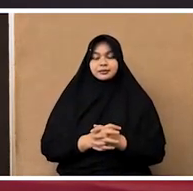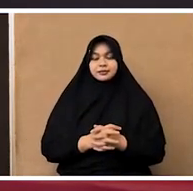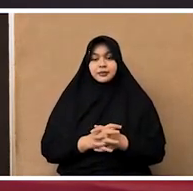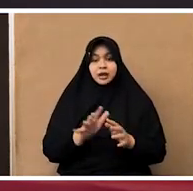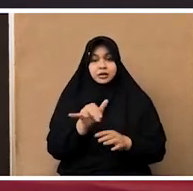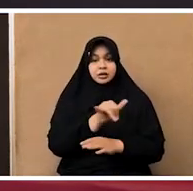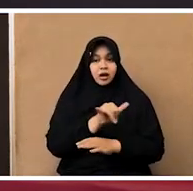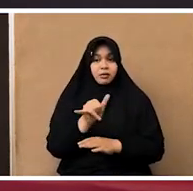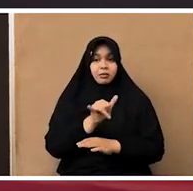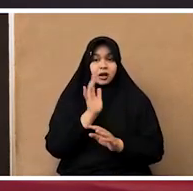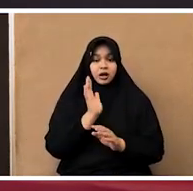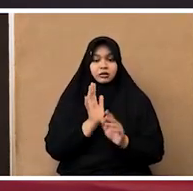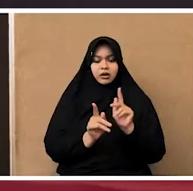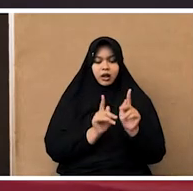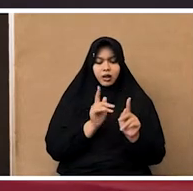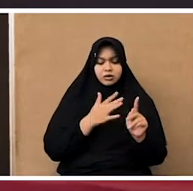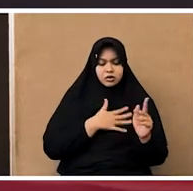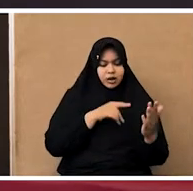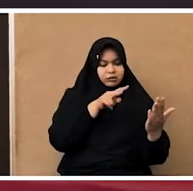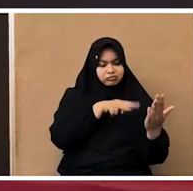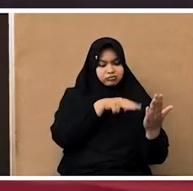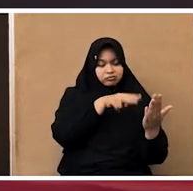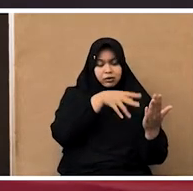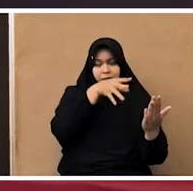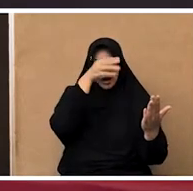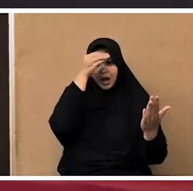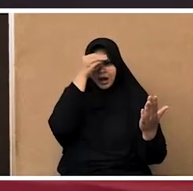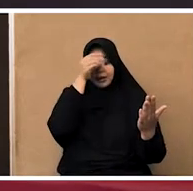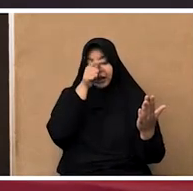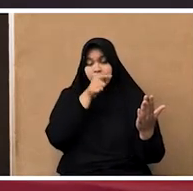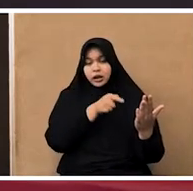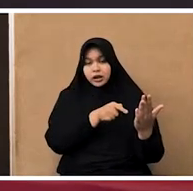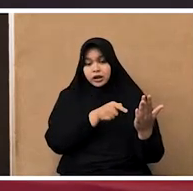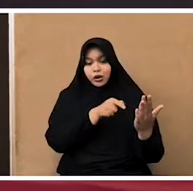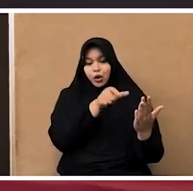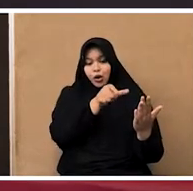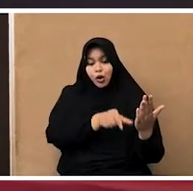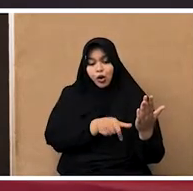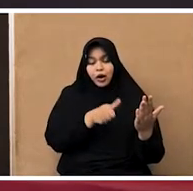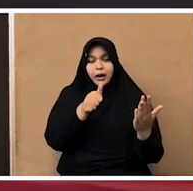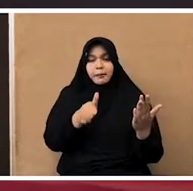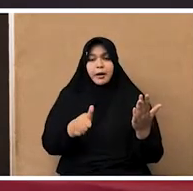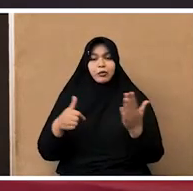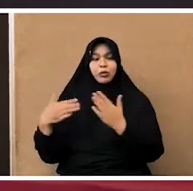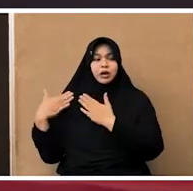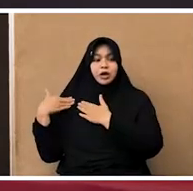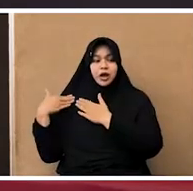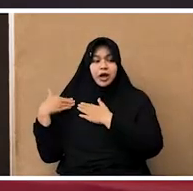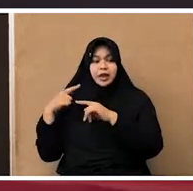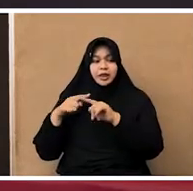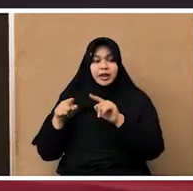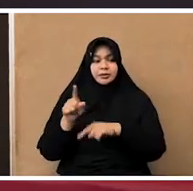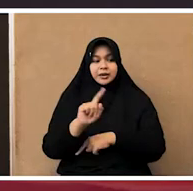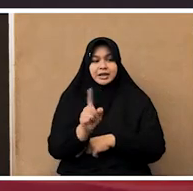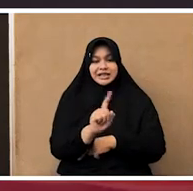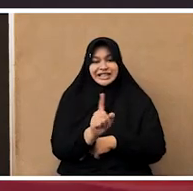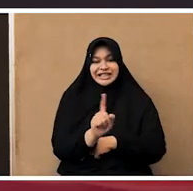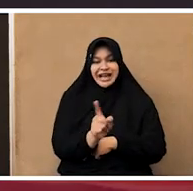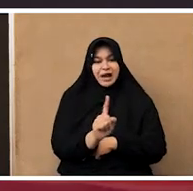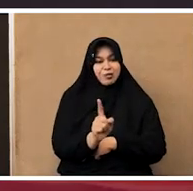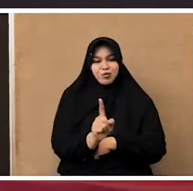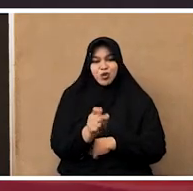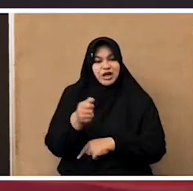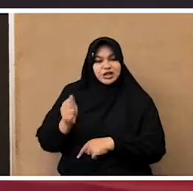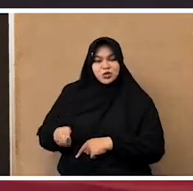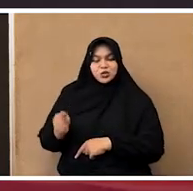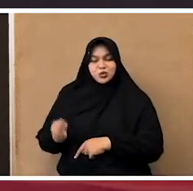sama kalau saya memahaminya adalah sama dia termasuk orang yang mampu bertanggung jawab tapi tidak boleh dijatuhi pidana